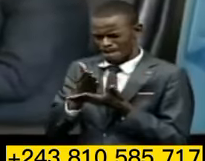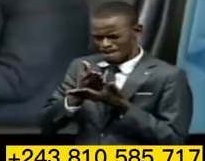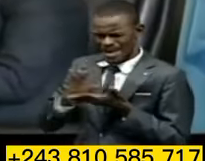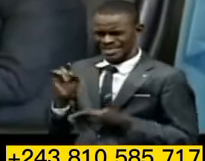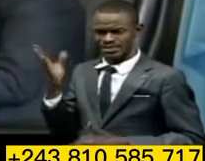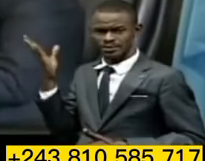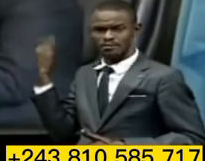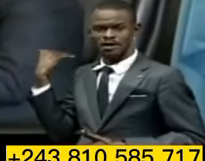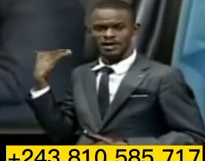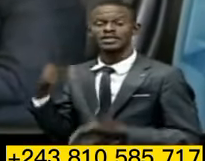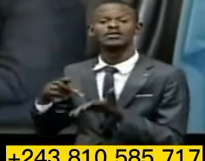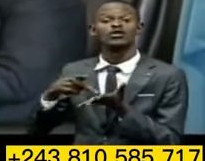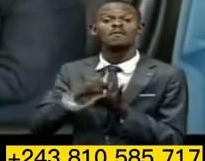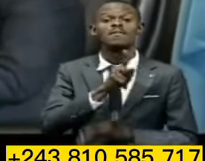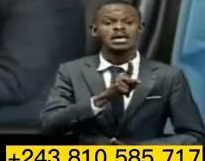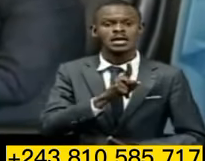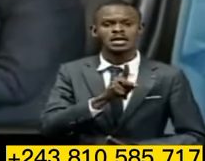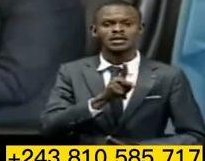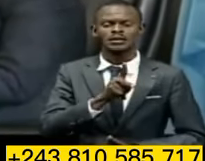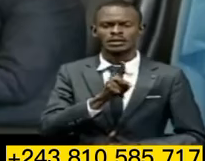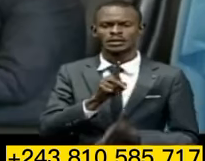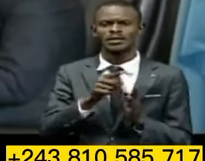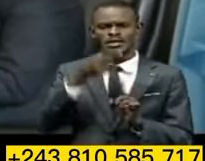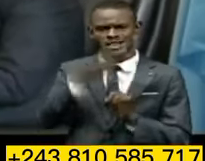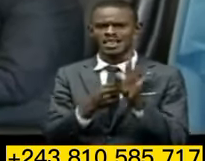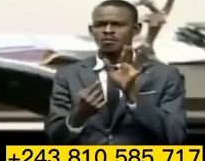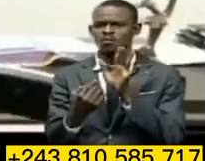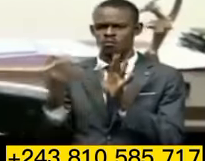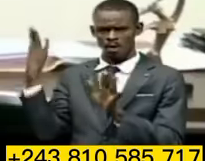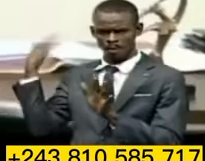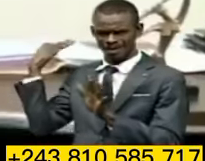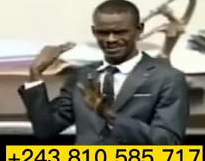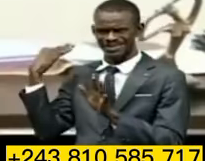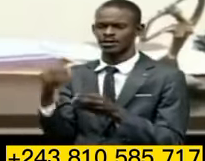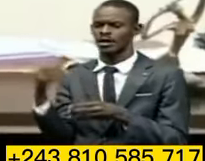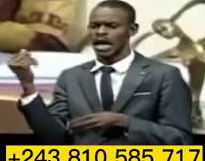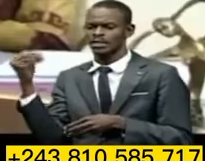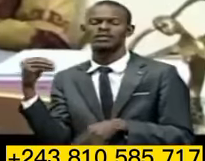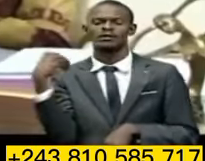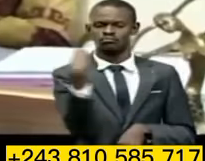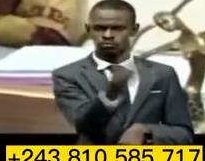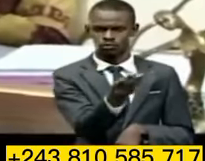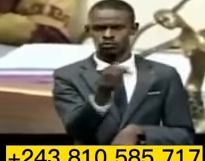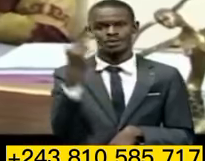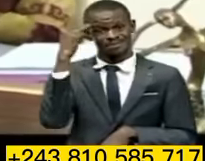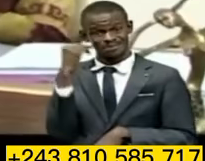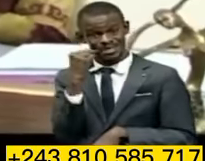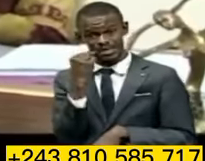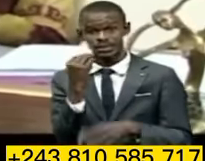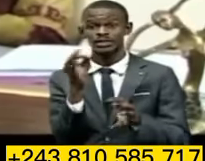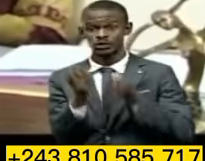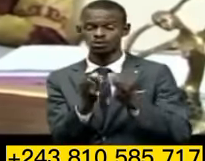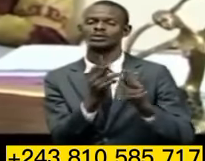1er septembre 2022. Ces fonds sont logés dans un compte transitoire au ministère de la Justice et garde des Sceaux, dans une banque locale, lequel compte ne pourra